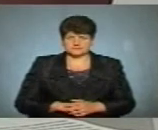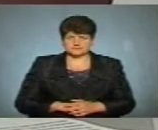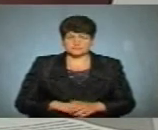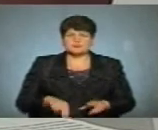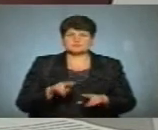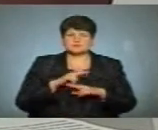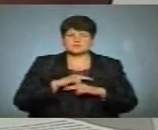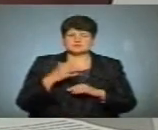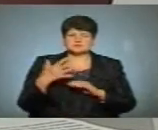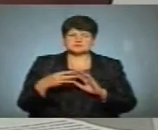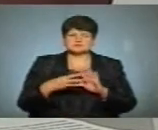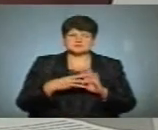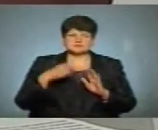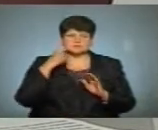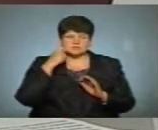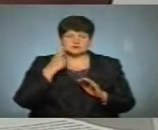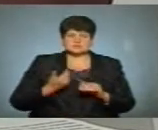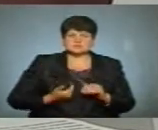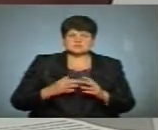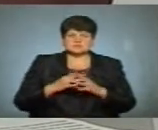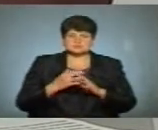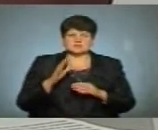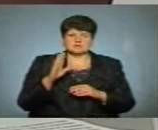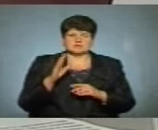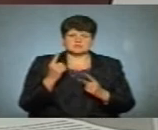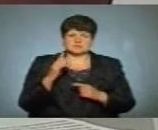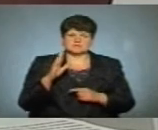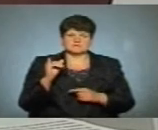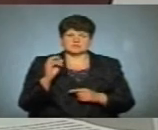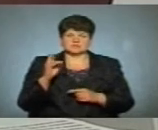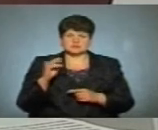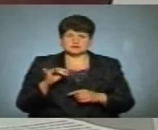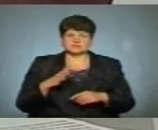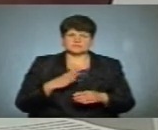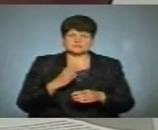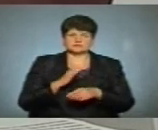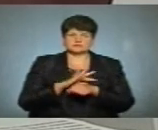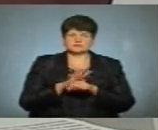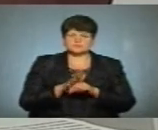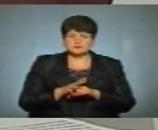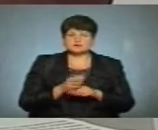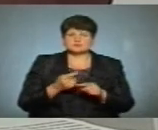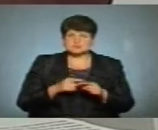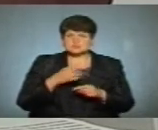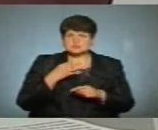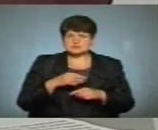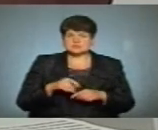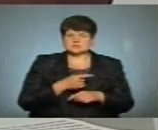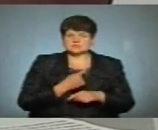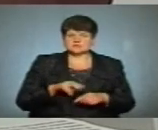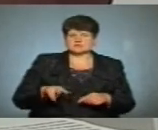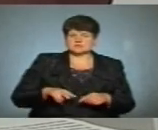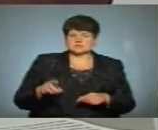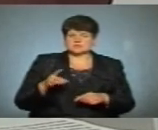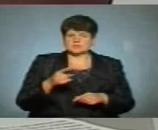Помер 58-річний житель села Великі Вікнини з Березського району, який хворів на COVID-19. Про це розповів медичний директор